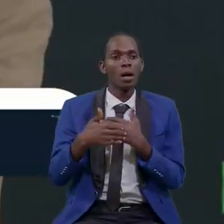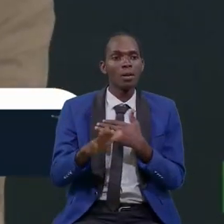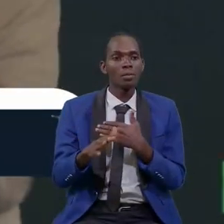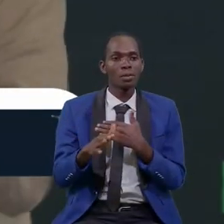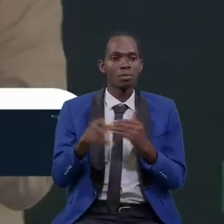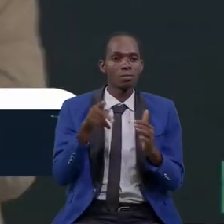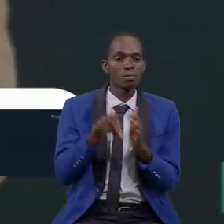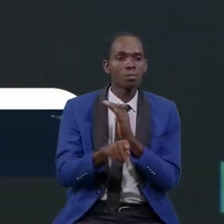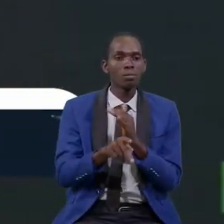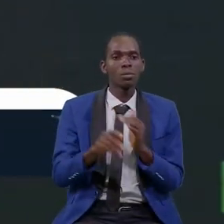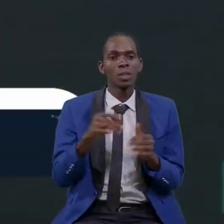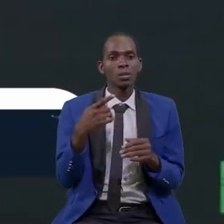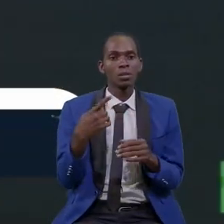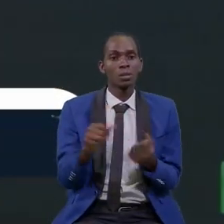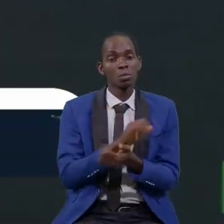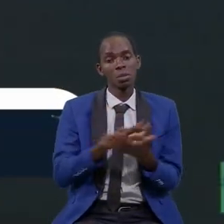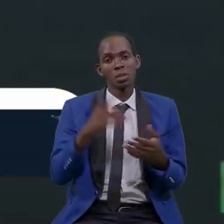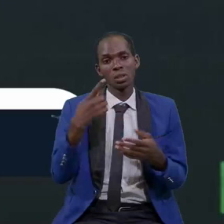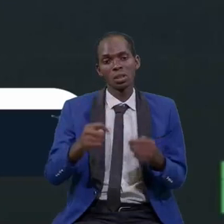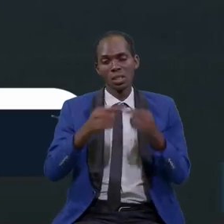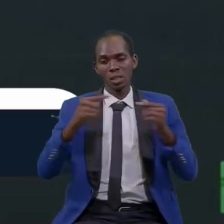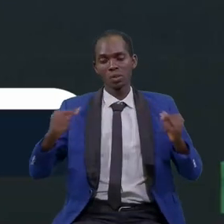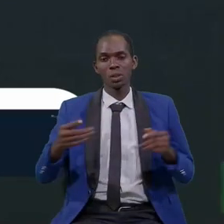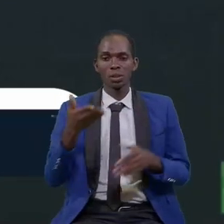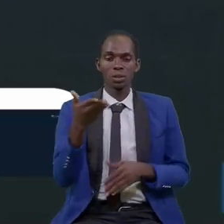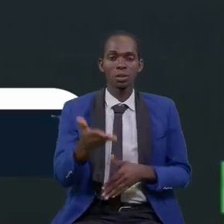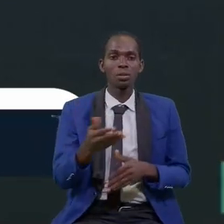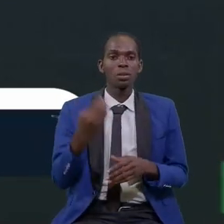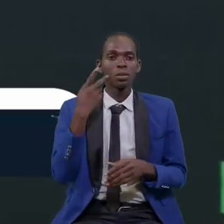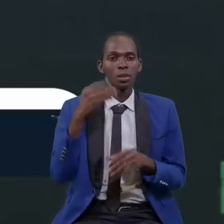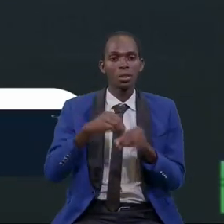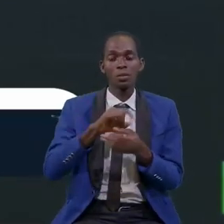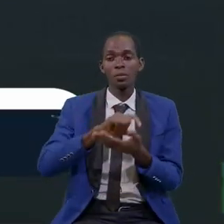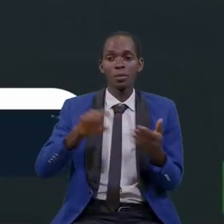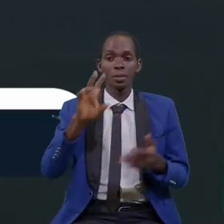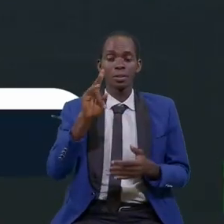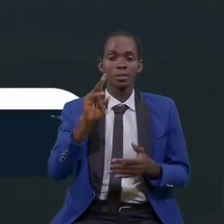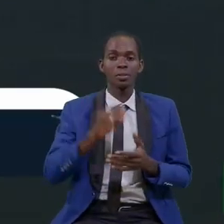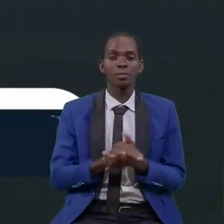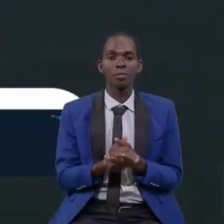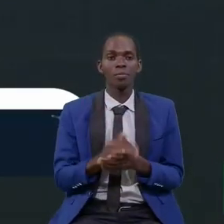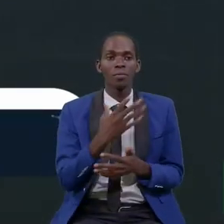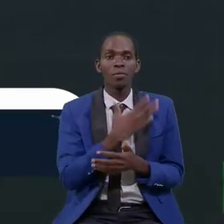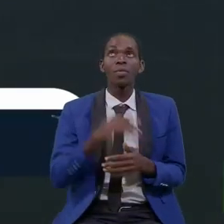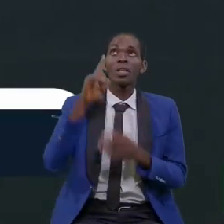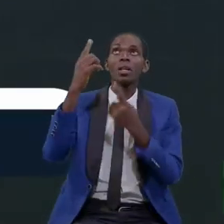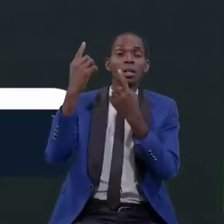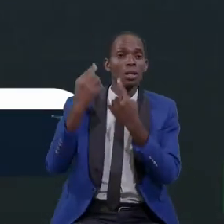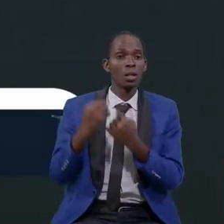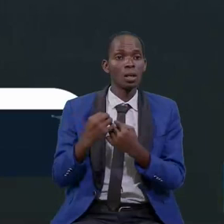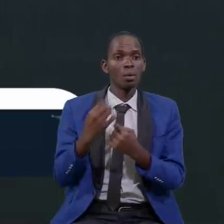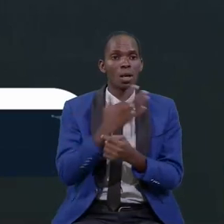Avec Dieu par la croix en détruisant par elle l'inimitié. Verset 17. Il est venu annoncer la paix,